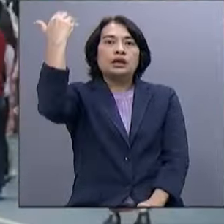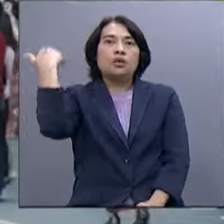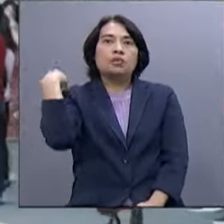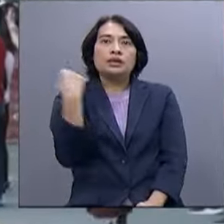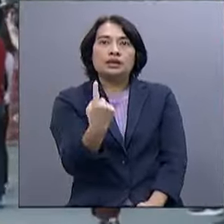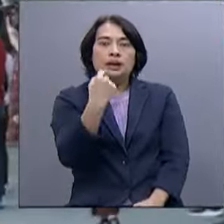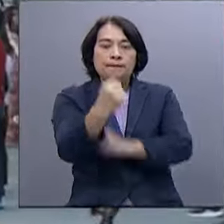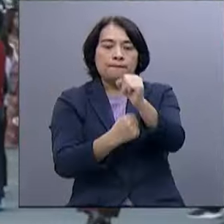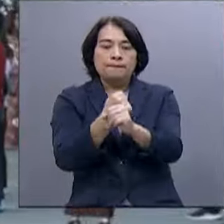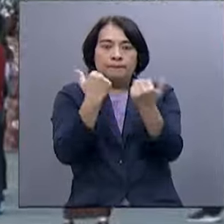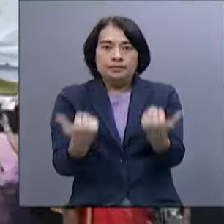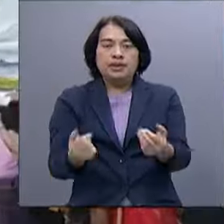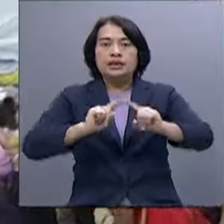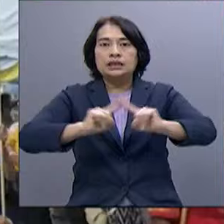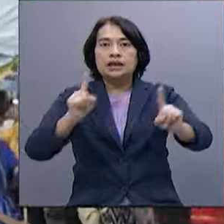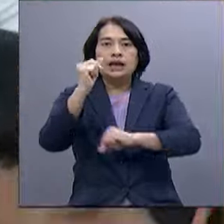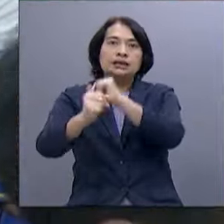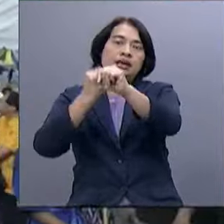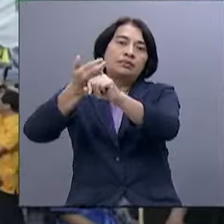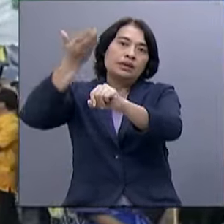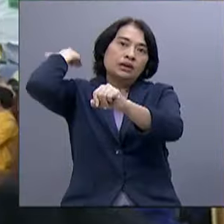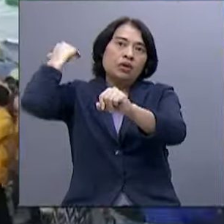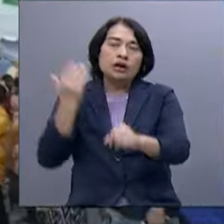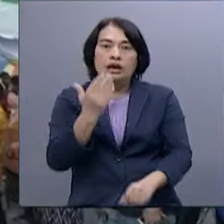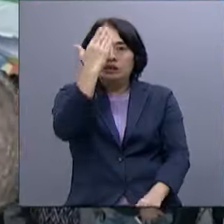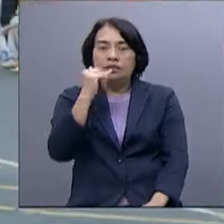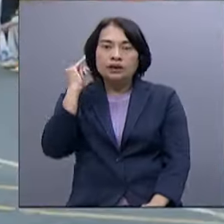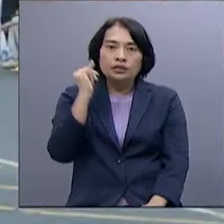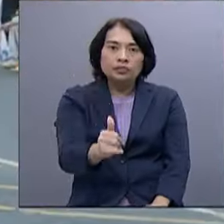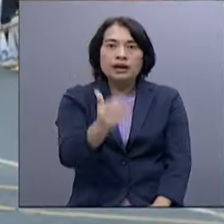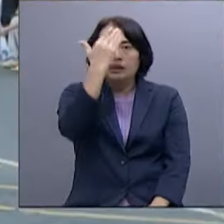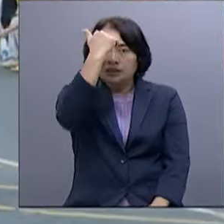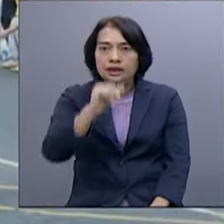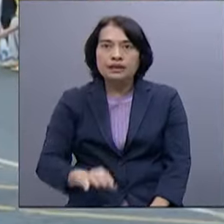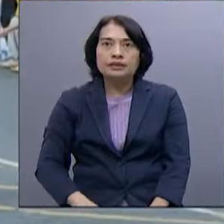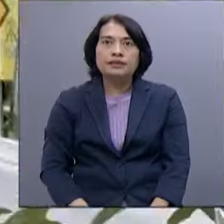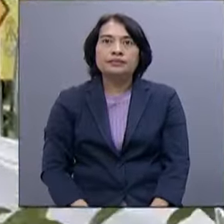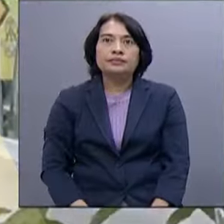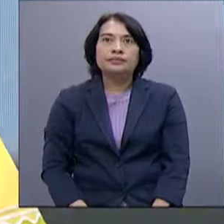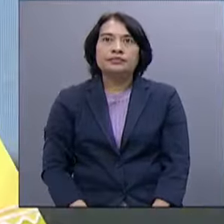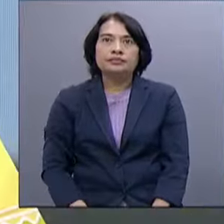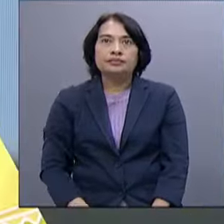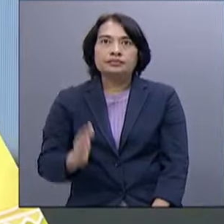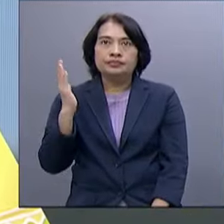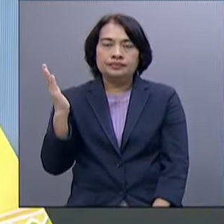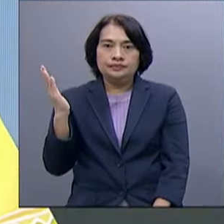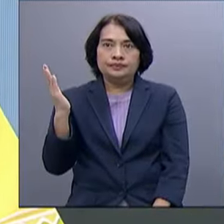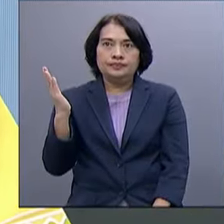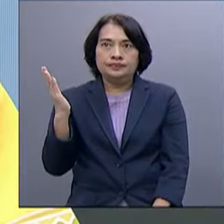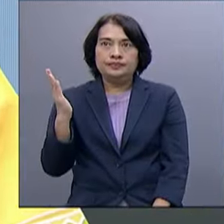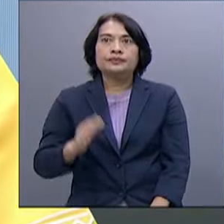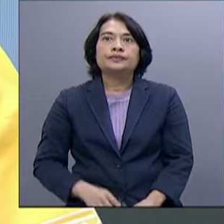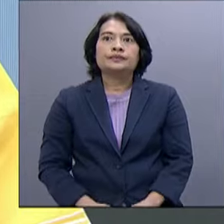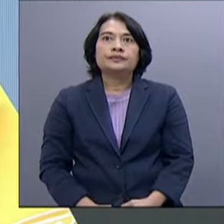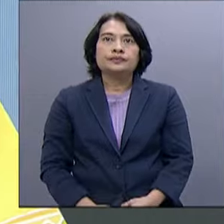จากปีก่อนๆอย่างไรและทำไมเราจะต้องไปให้ได้สักครั้งหนึ่งในชีวิตนะครับร่วมในรายการกับเราวันนี้ครับกับคุณมณัฐพันธ์ดอนก้อนไพรครับ